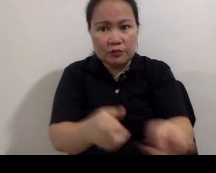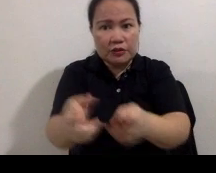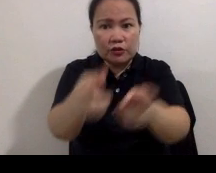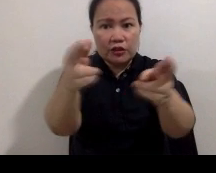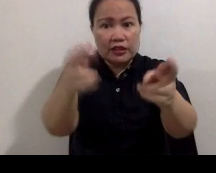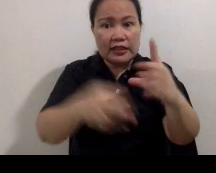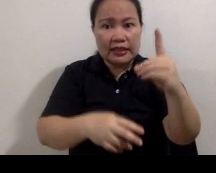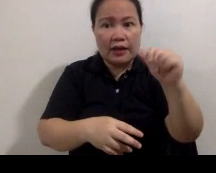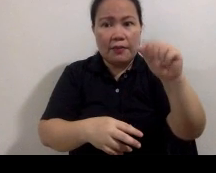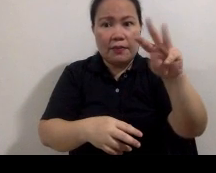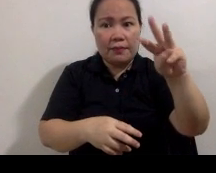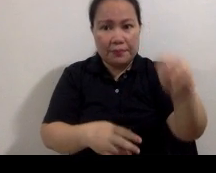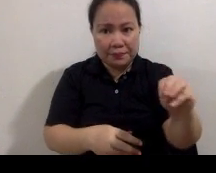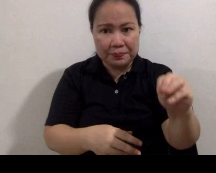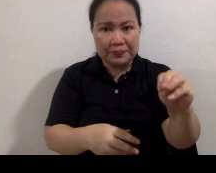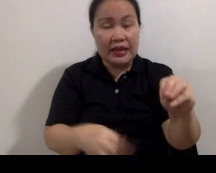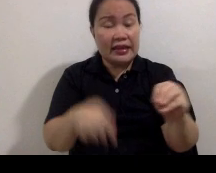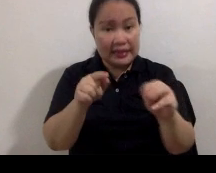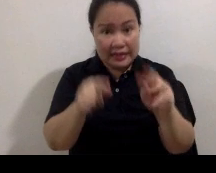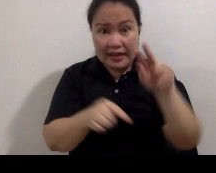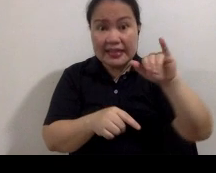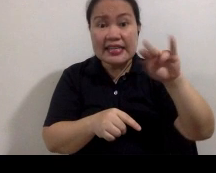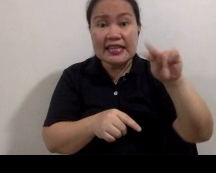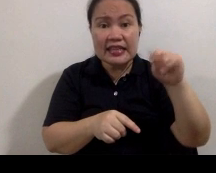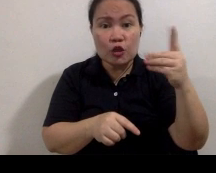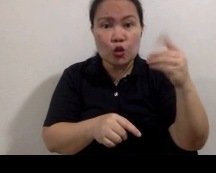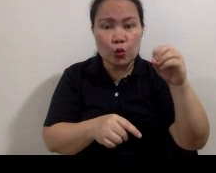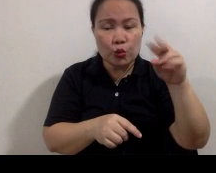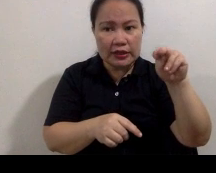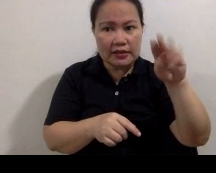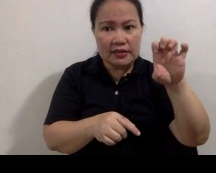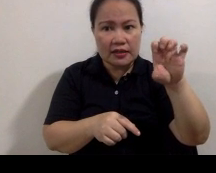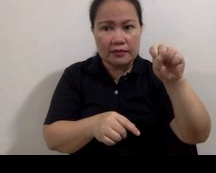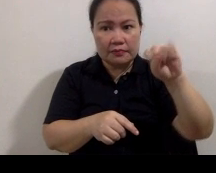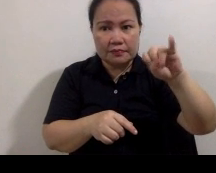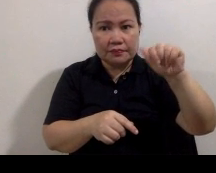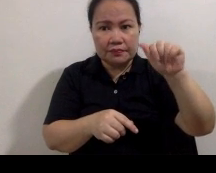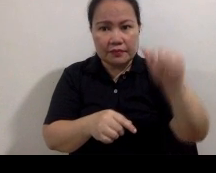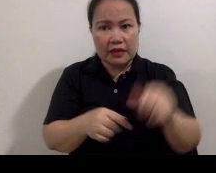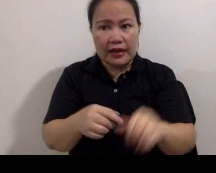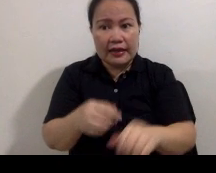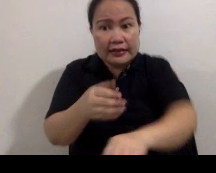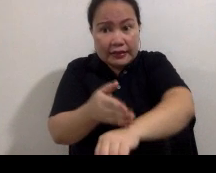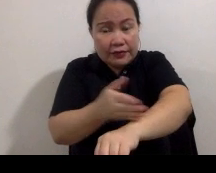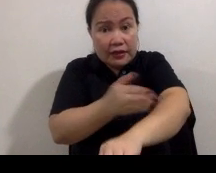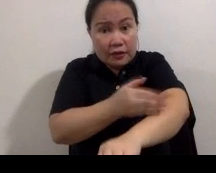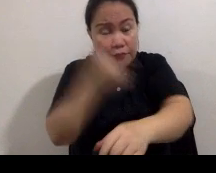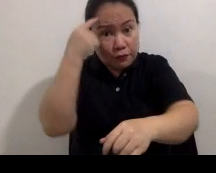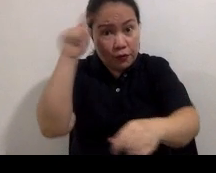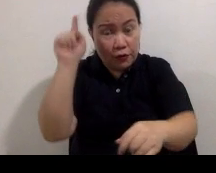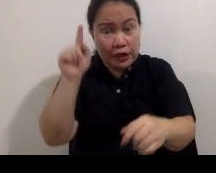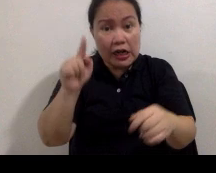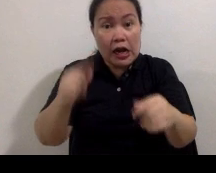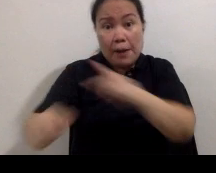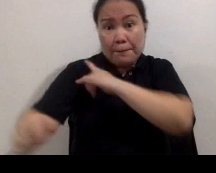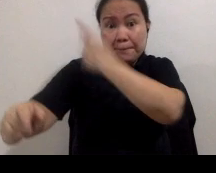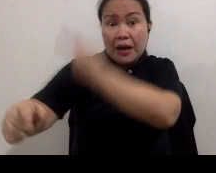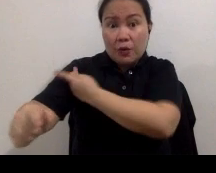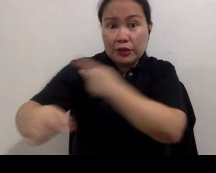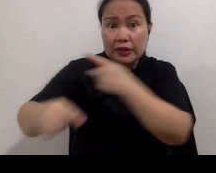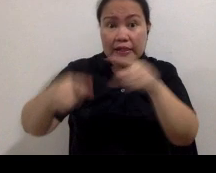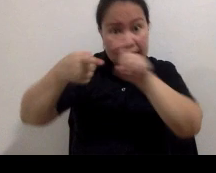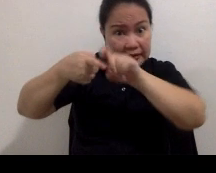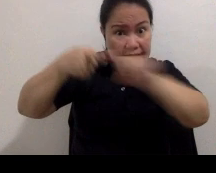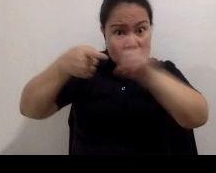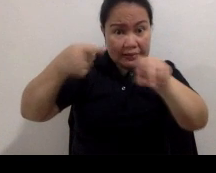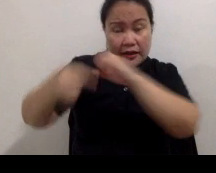ng kuryente. Napakapalad pala natin kay raming mga yamang likas na nasa kontinente ng Asya. Okay,